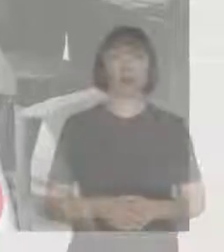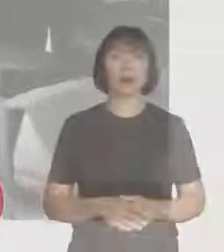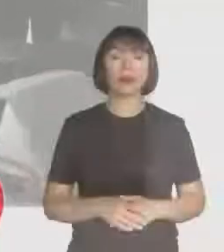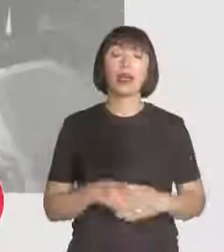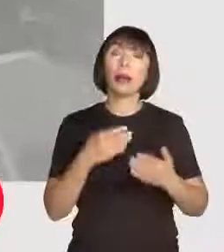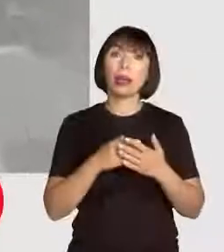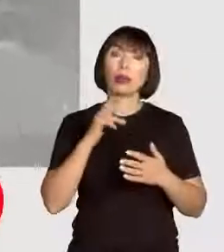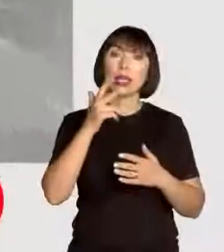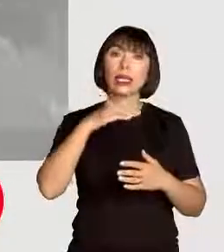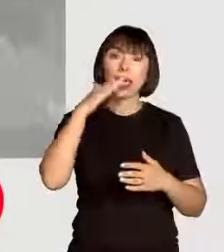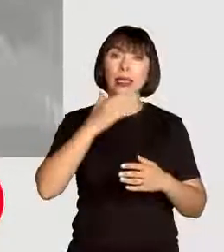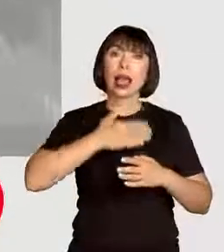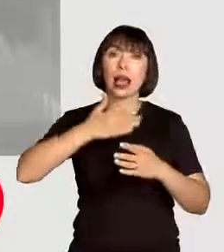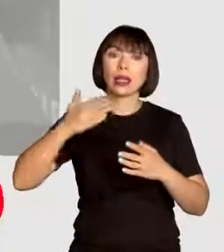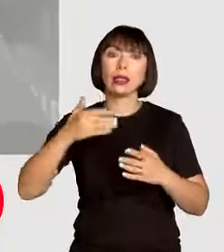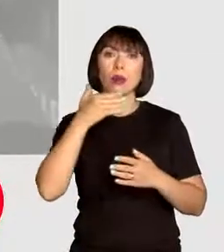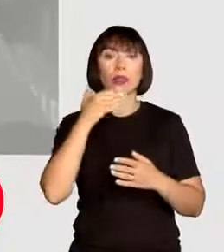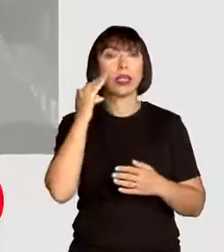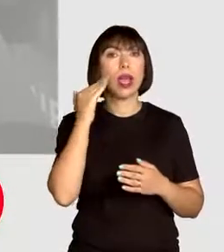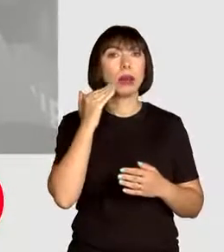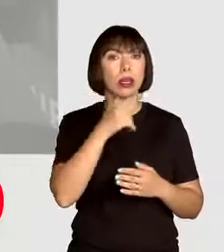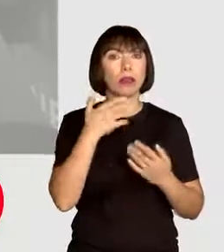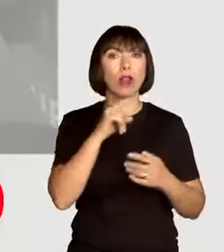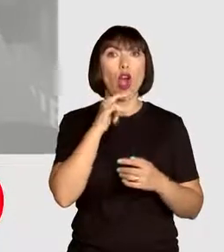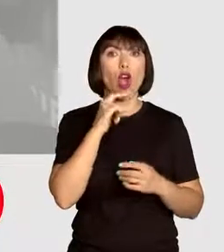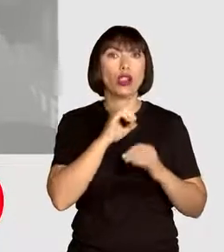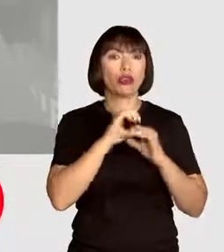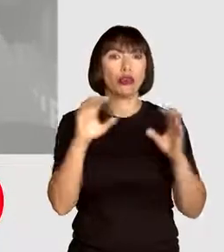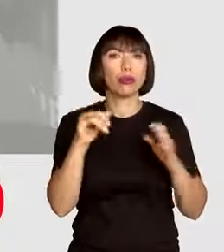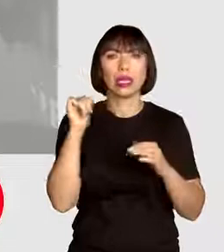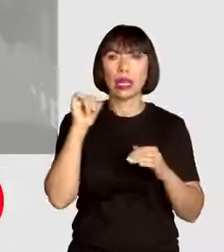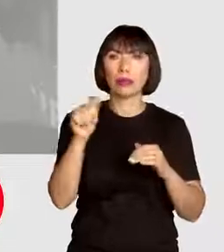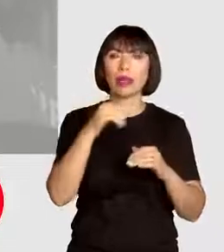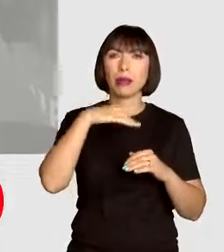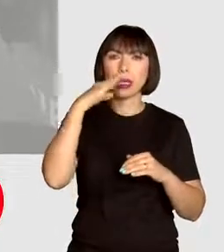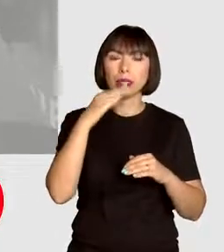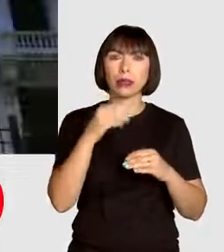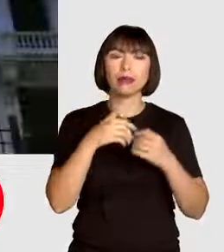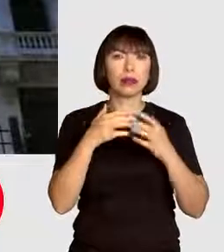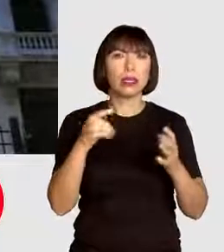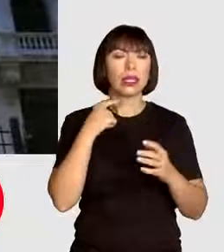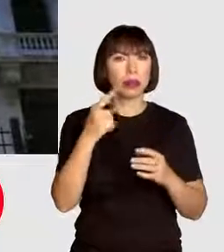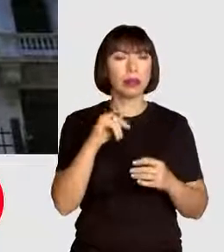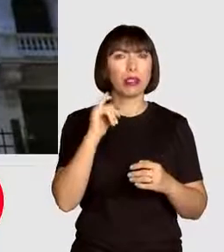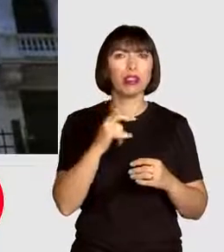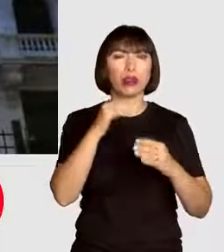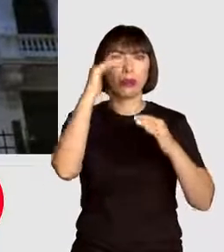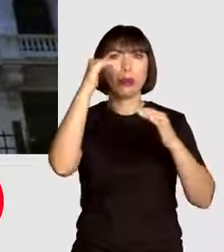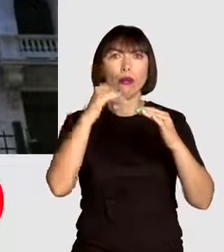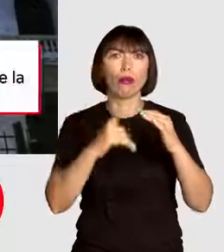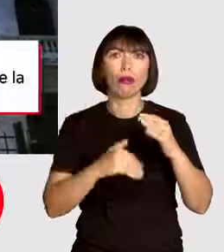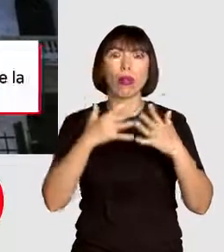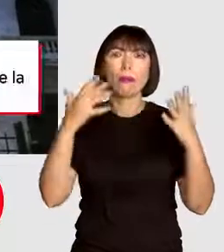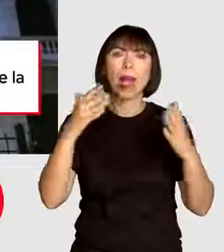pentru a treia zi la rând bursa americană a fost pe roșu era a fost prima zi de tranzacționare a săptămânii ar cotațiile au fost trase în jos de